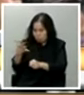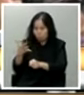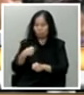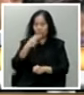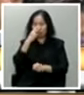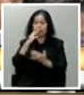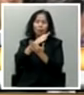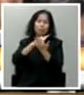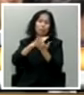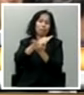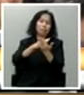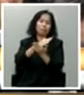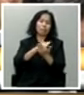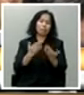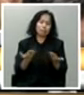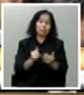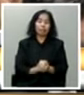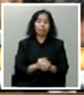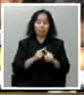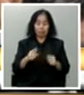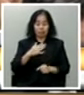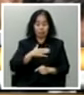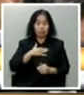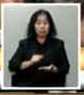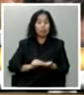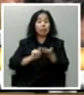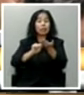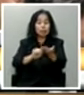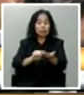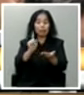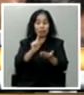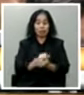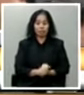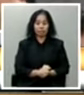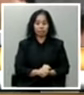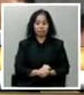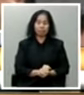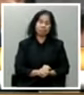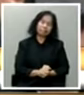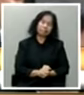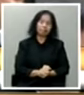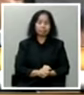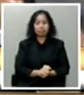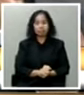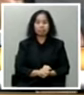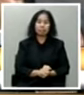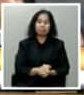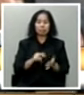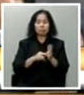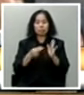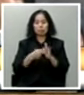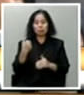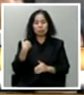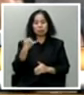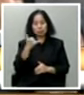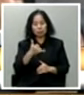ครึ่งหนึ่งแต่ถ้าผมเองที่ผมเสนอเรียนท่านประธานว่าก็อาจจะไม่ค่อยถูกใจโดยเฉพาะ